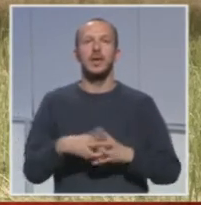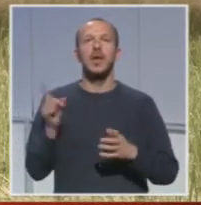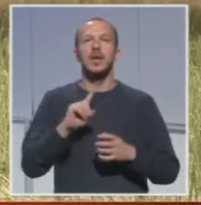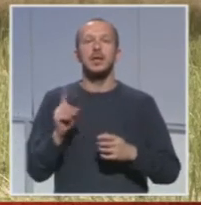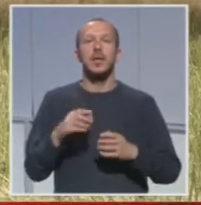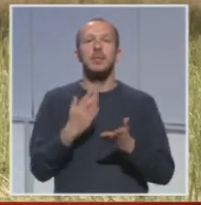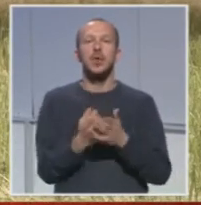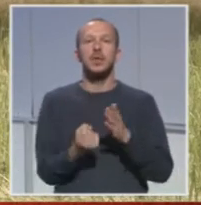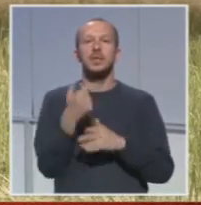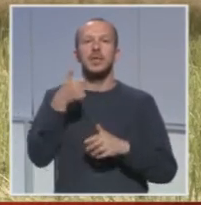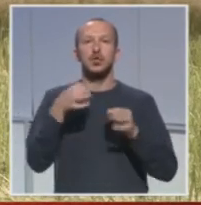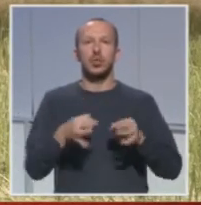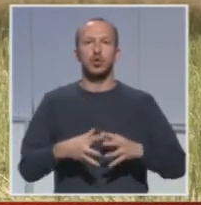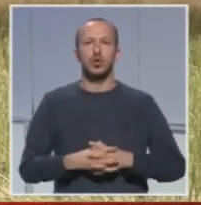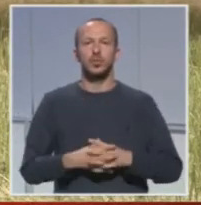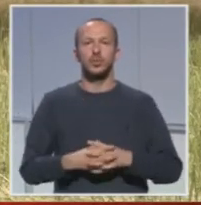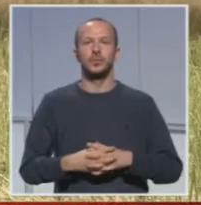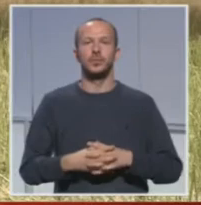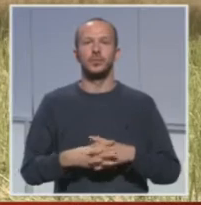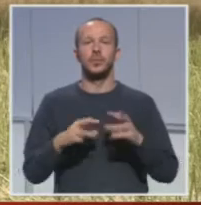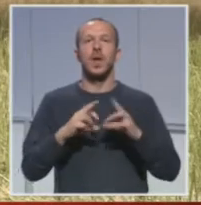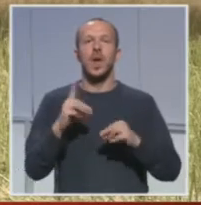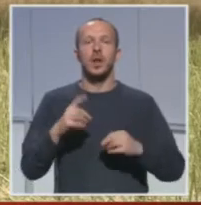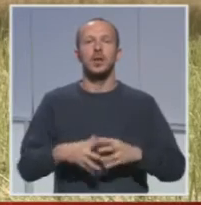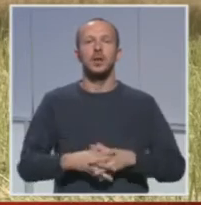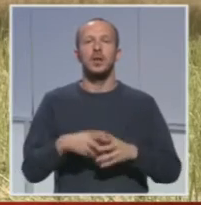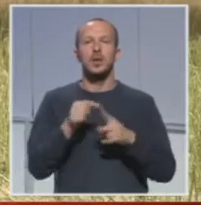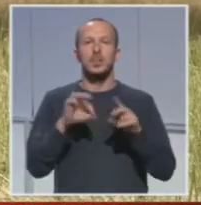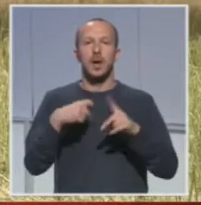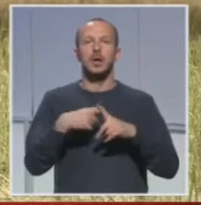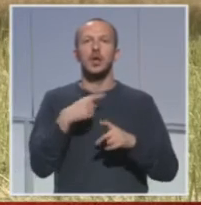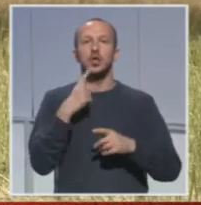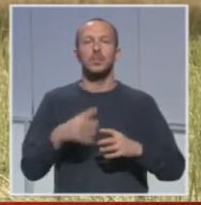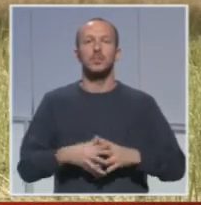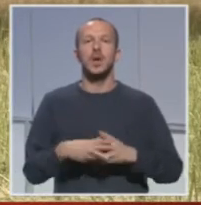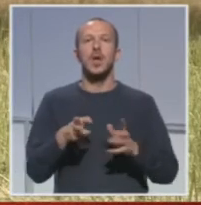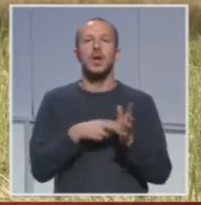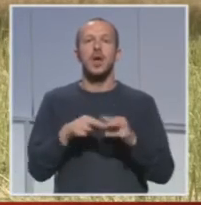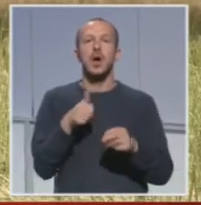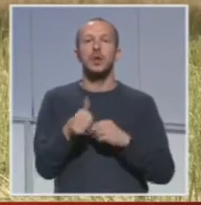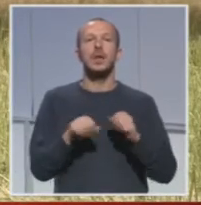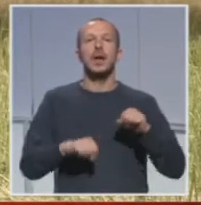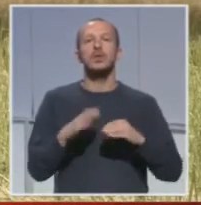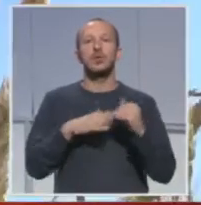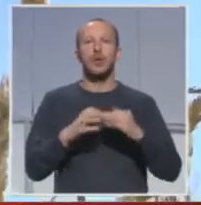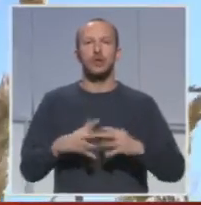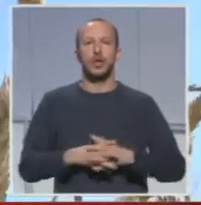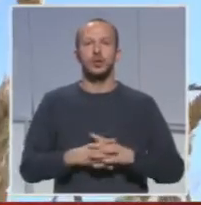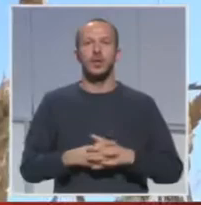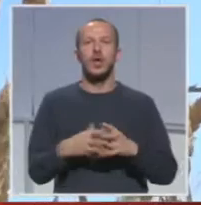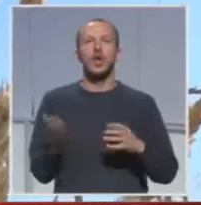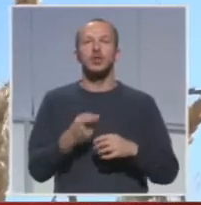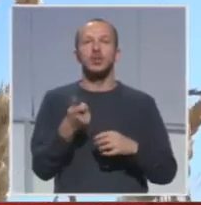nije nicanje bilo 100%, ali je ipak, kažemo, na godinu kakva je zadovoljavajuće.